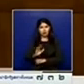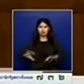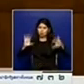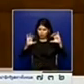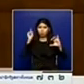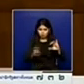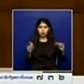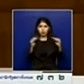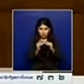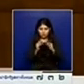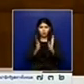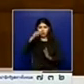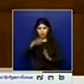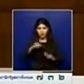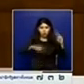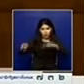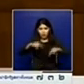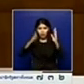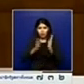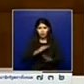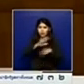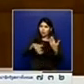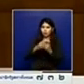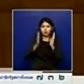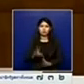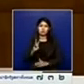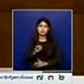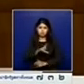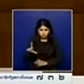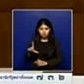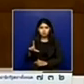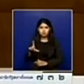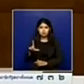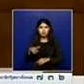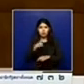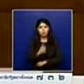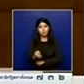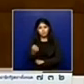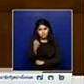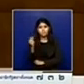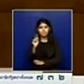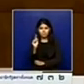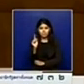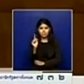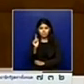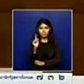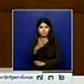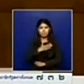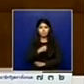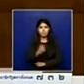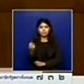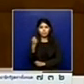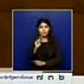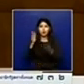กคนทั้งประเทศนะครับซึ่งมี70ล้านคนเนี่ยนะครับสิ่งที่ผมมั่นใจว่าที่ผมมั่นใจในวันนี้ก็คือค